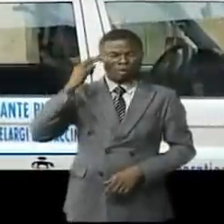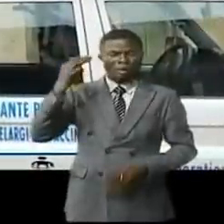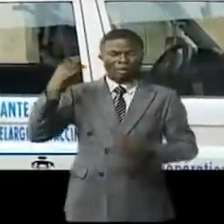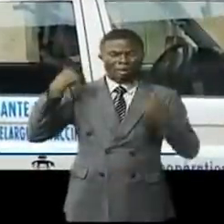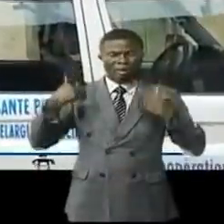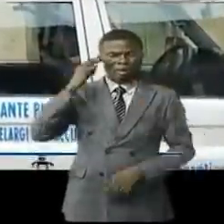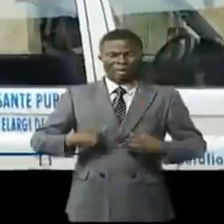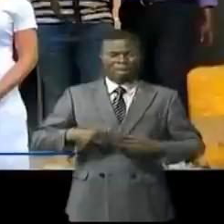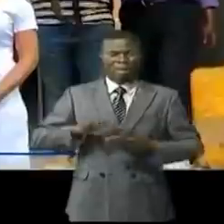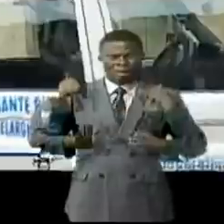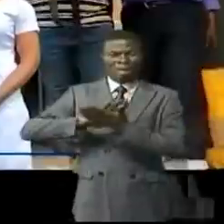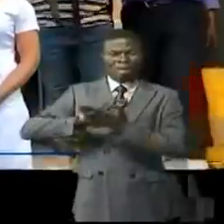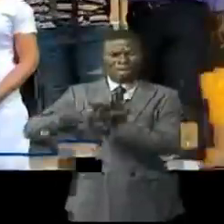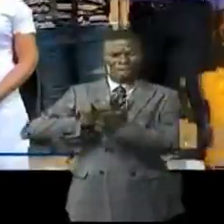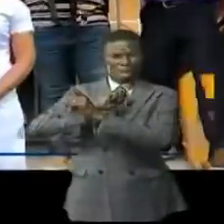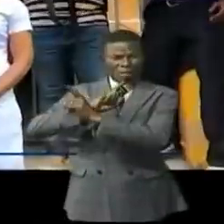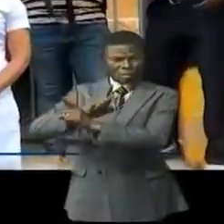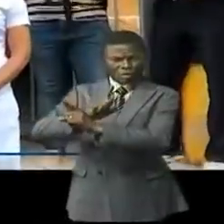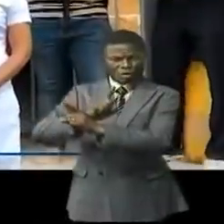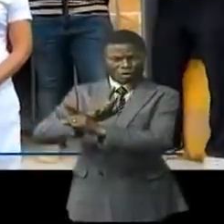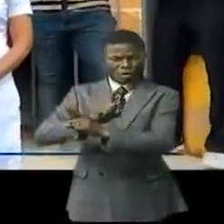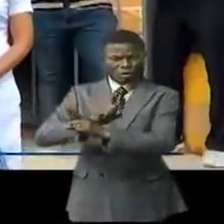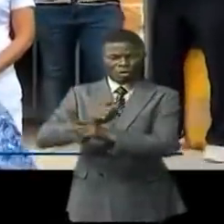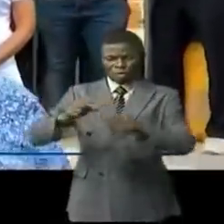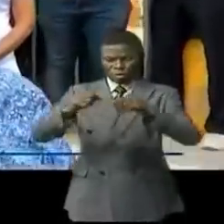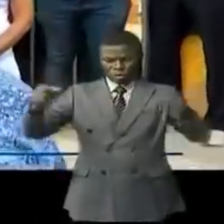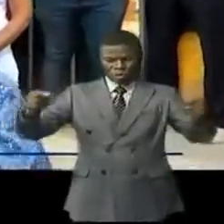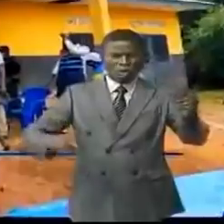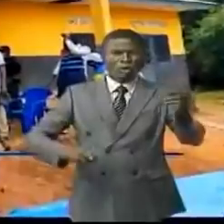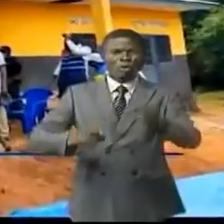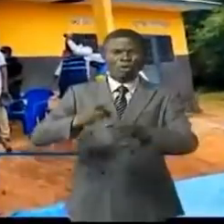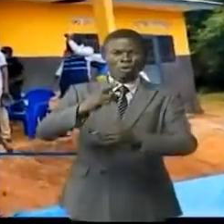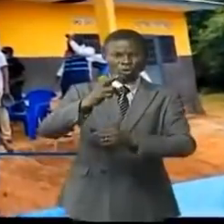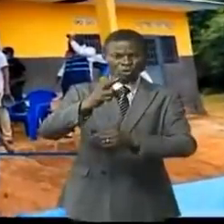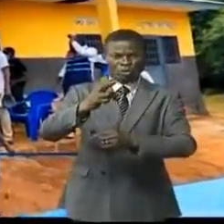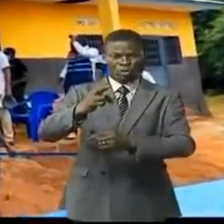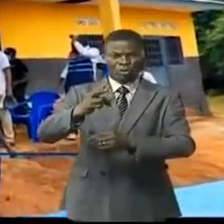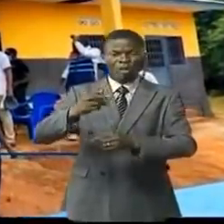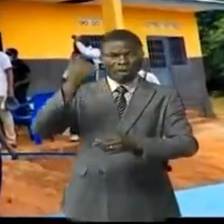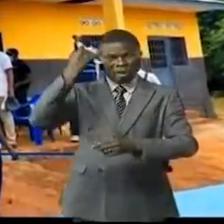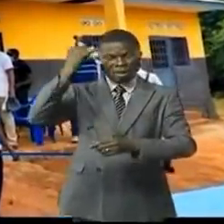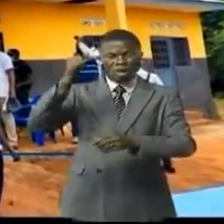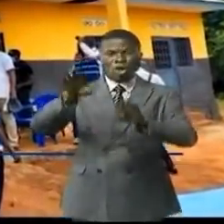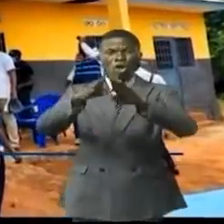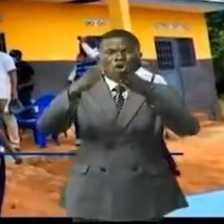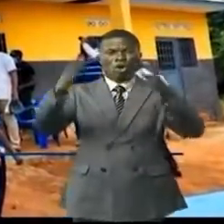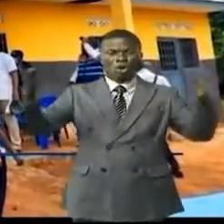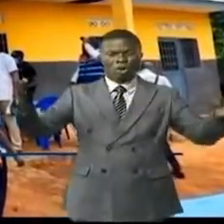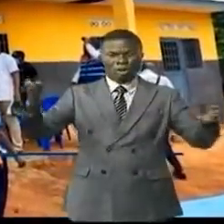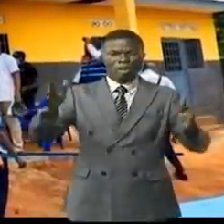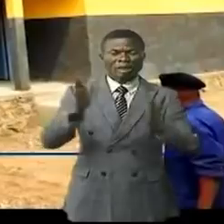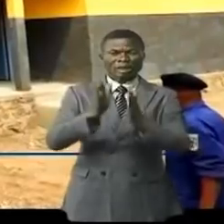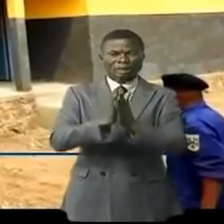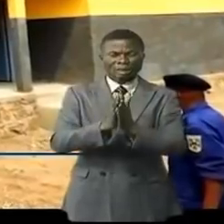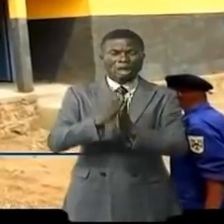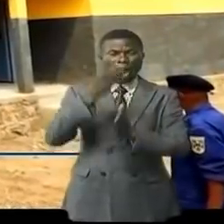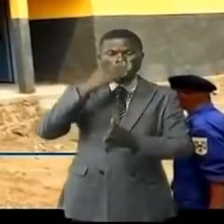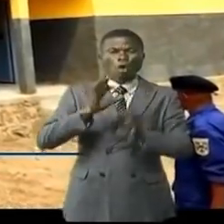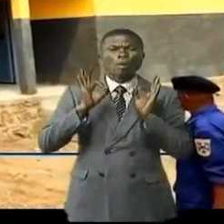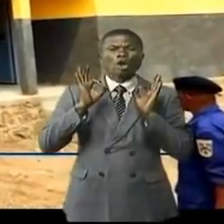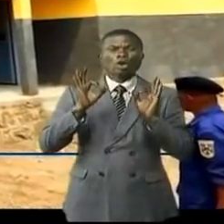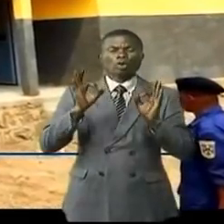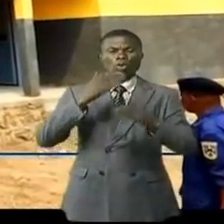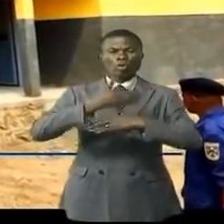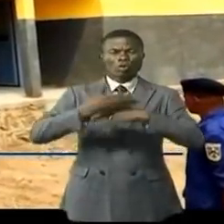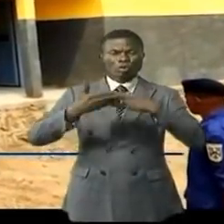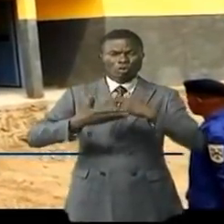Hygiène et Prévention a procédé à la coupure de rubans symboliques dans le cadre de l'inauguration de près de 10 nouveaux centres de santé construits